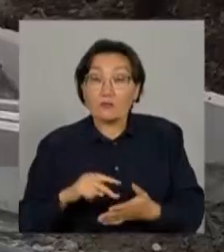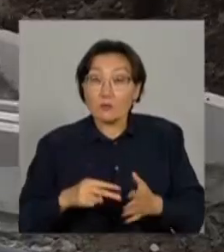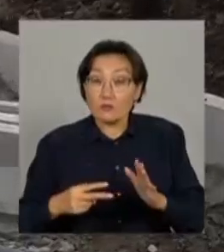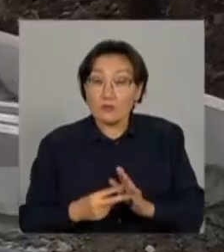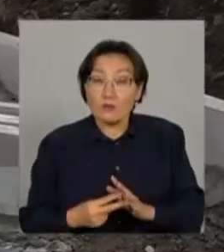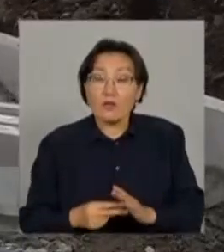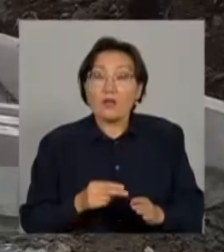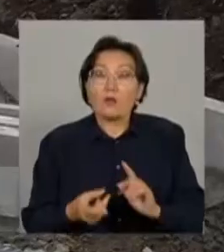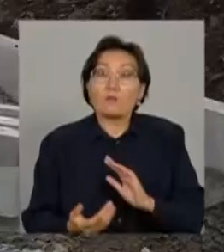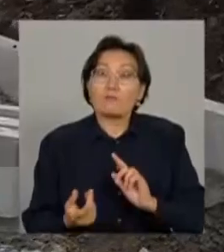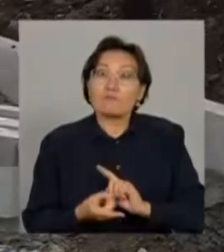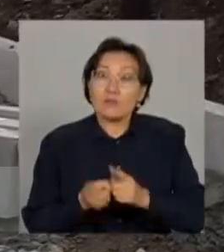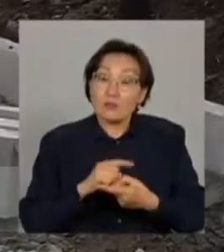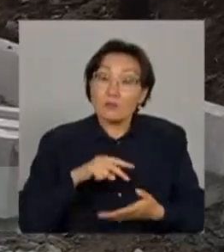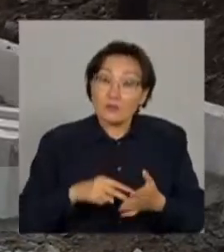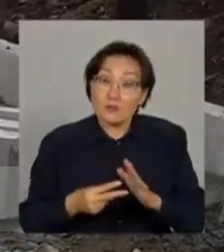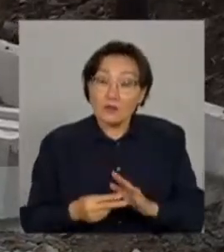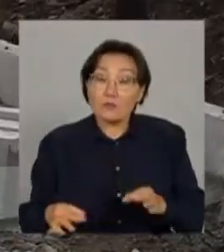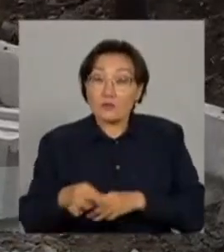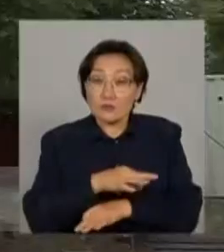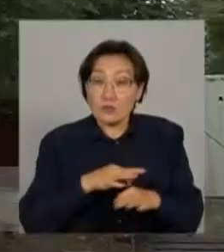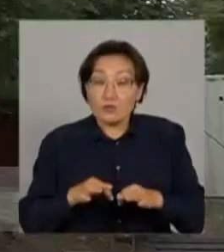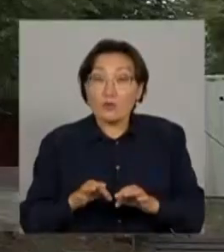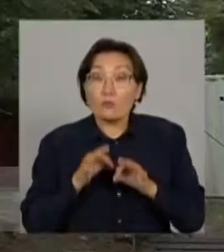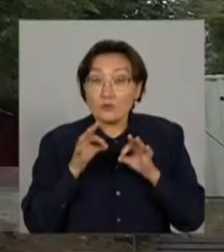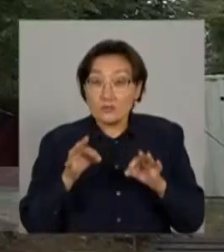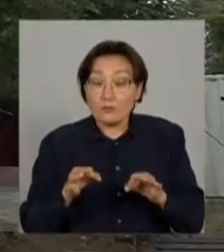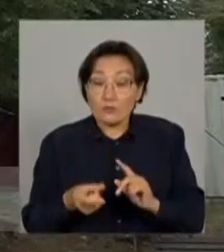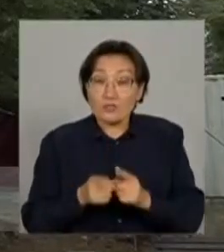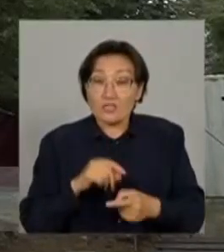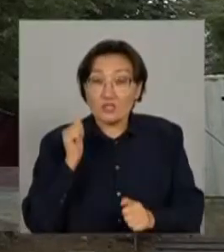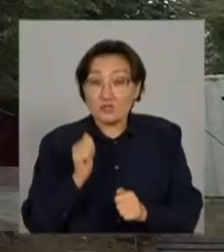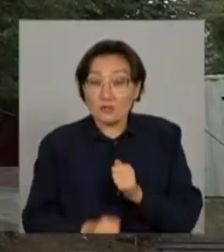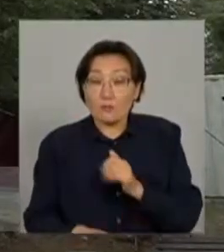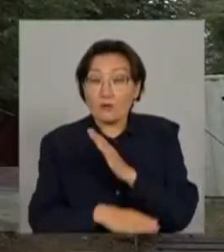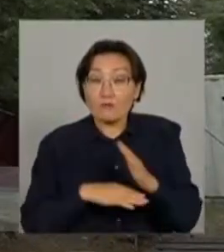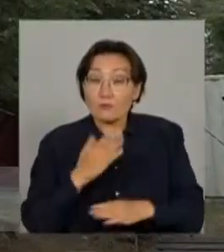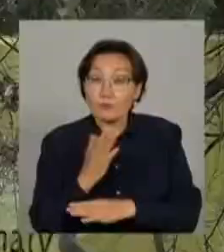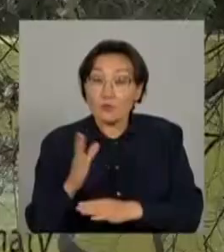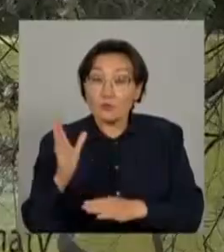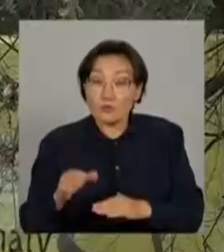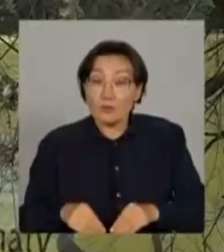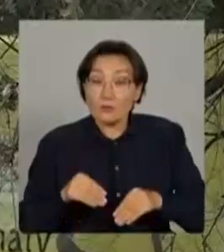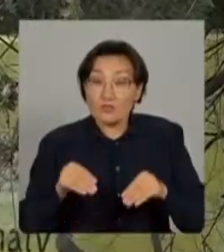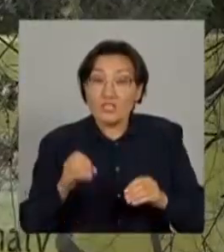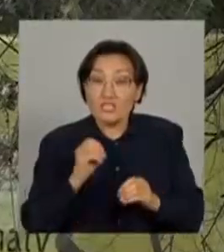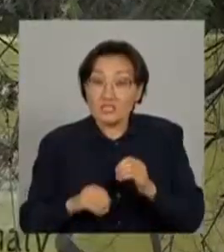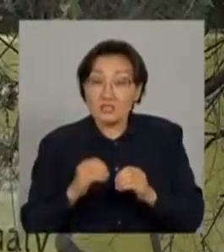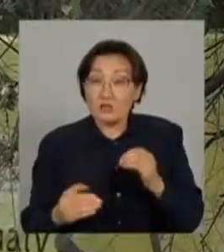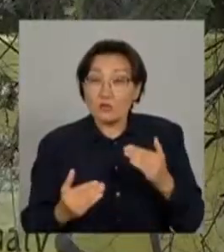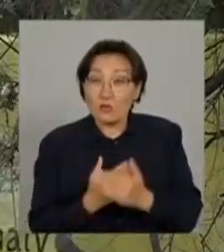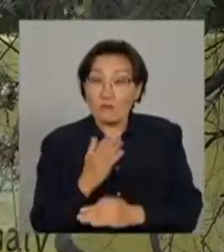рассматривается перепланировка проекта. В профильном управлении заверили, что взамен каждого срубленного дерева будет посажено 10